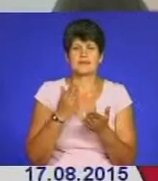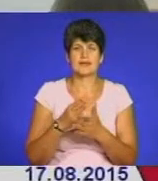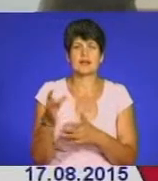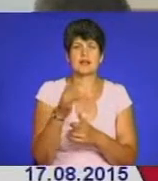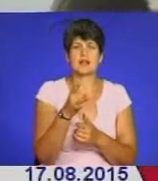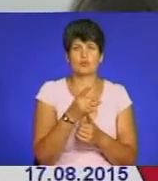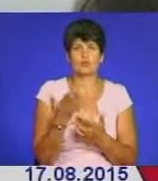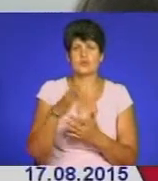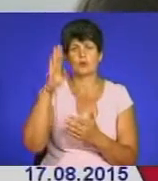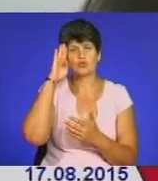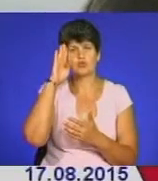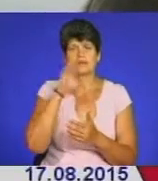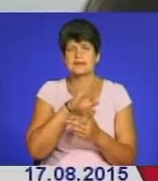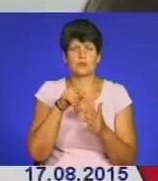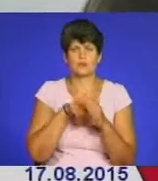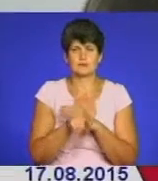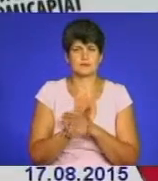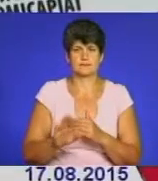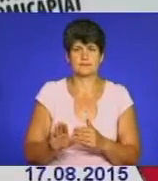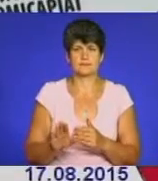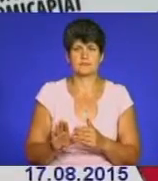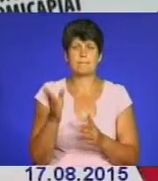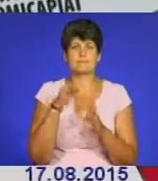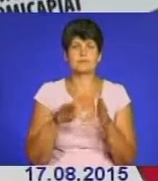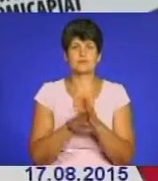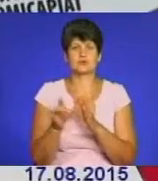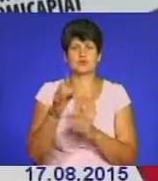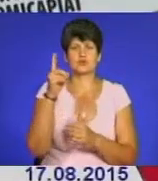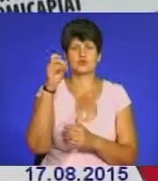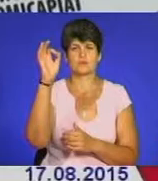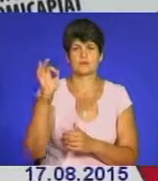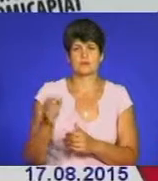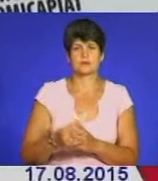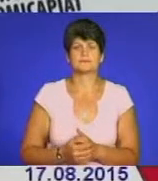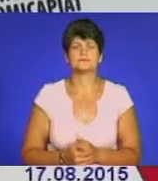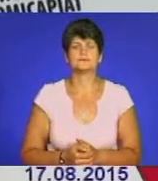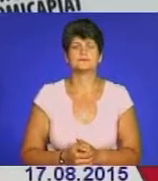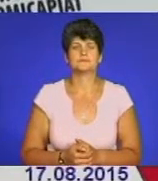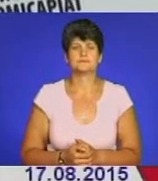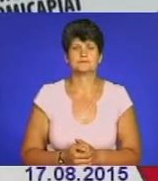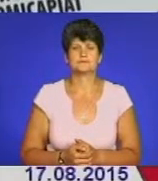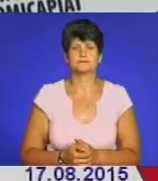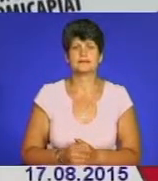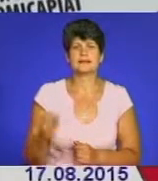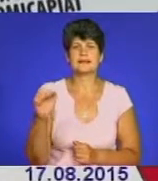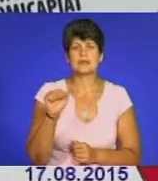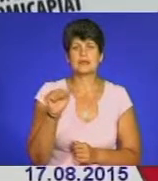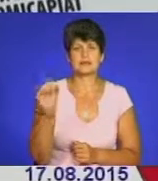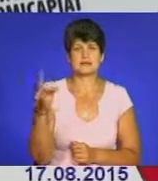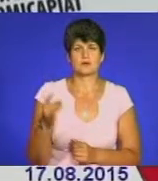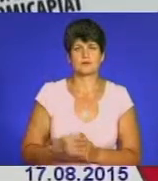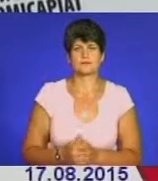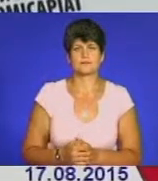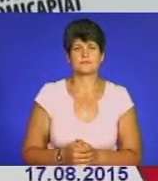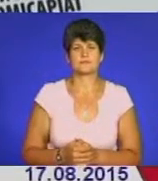Область не справилася із плановим завданням з мобілізації, а чоловіки продовжують ухилятися від військової служби. Такі підсумки шостої